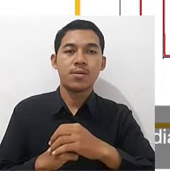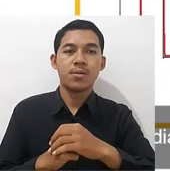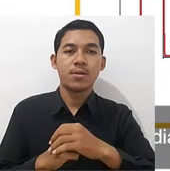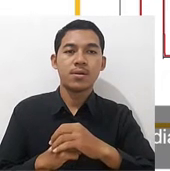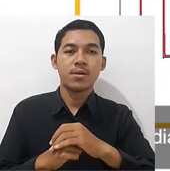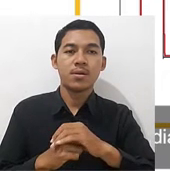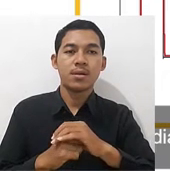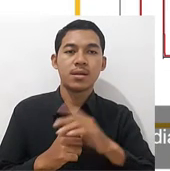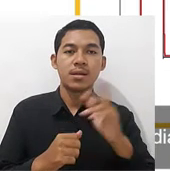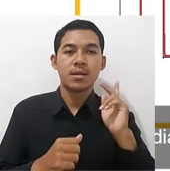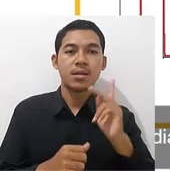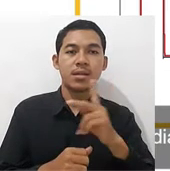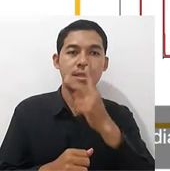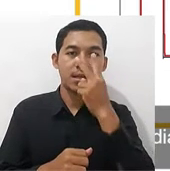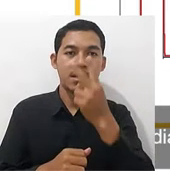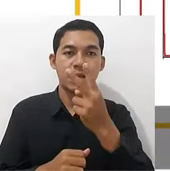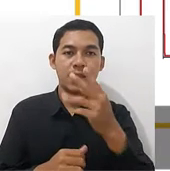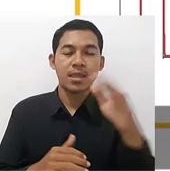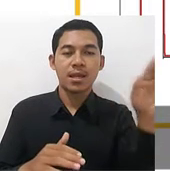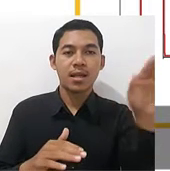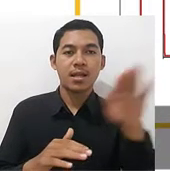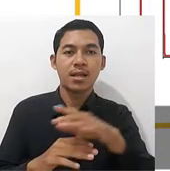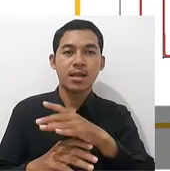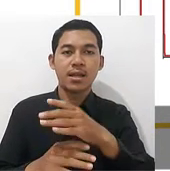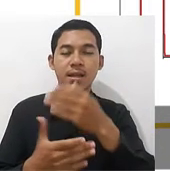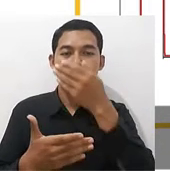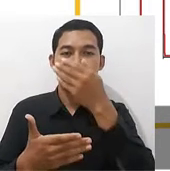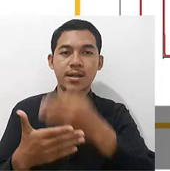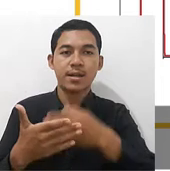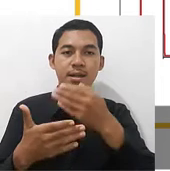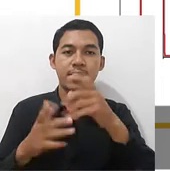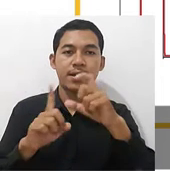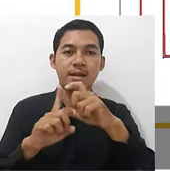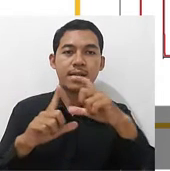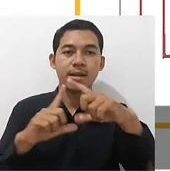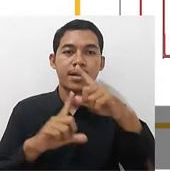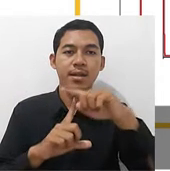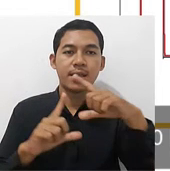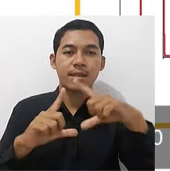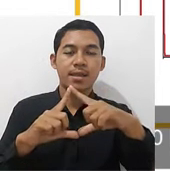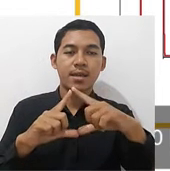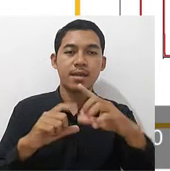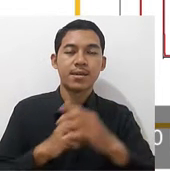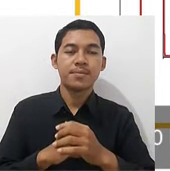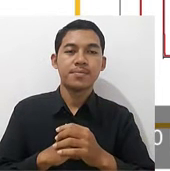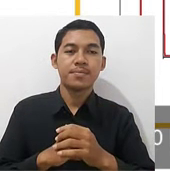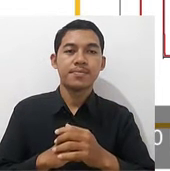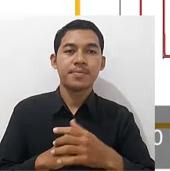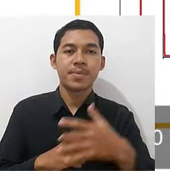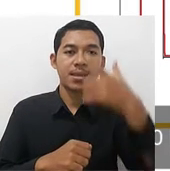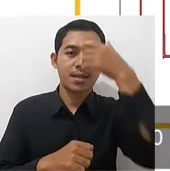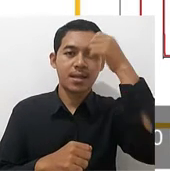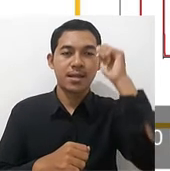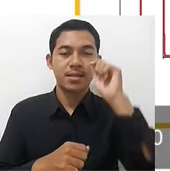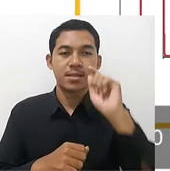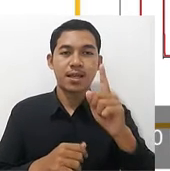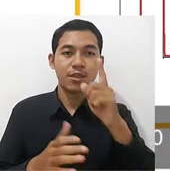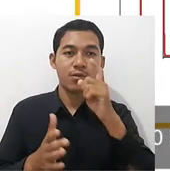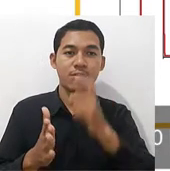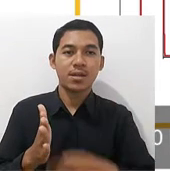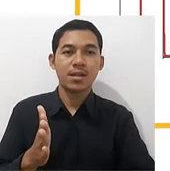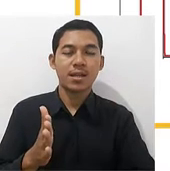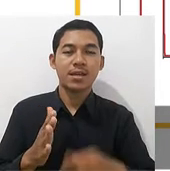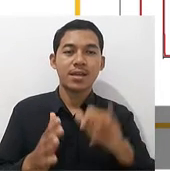0. Kemudian kita lihat ada aliran data lagi dari mana? Oh, dari sini ternyata. Nah, 0 kan karena dia di apa satu nilainya karena